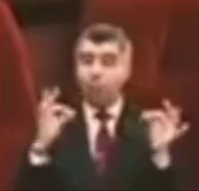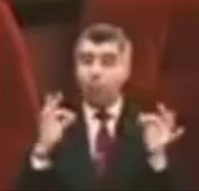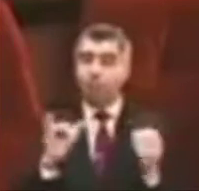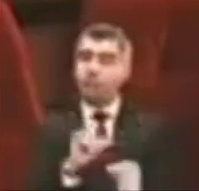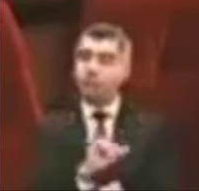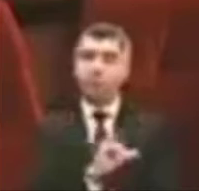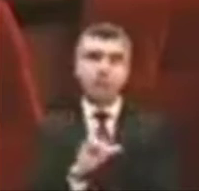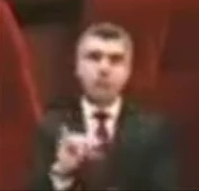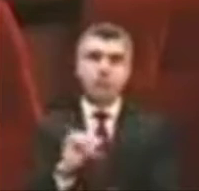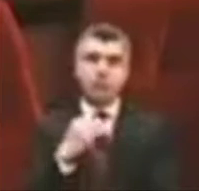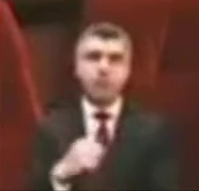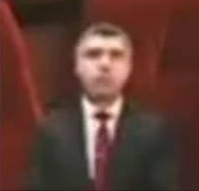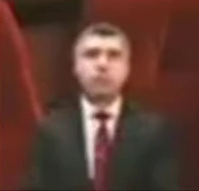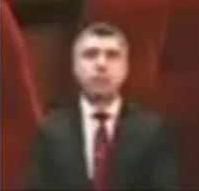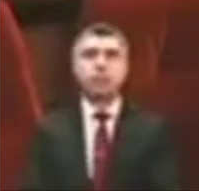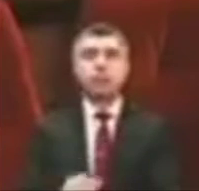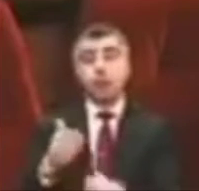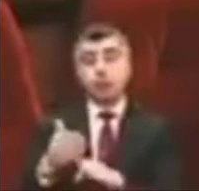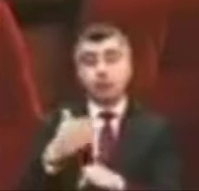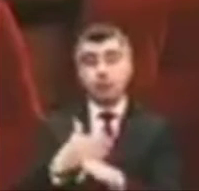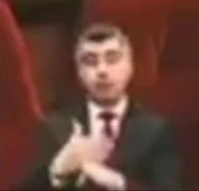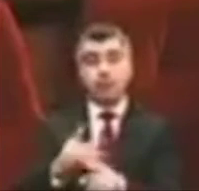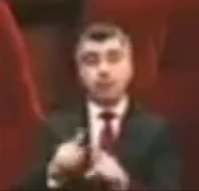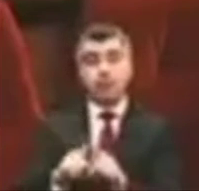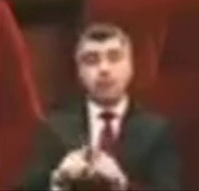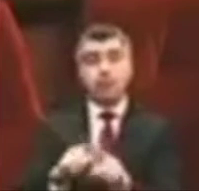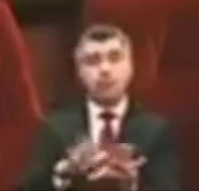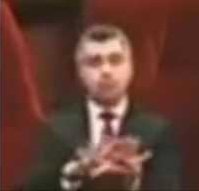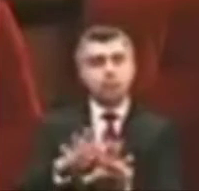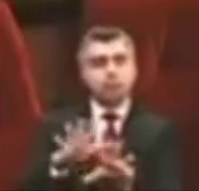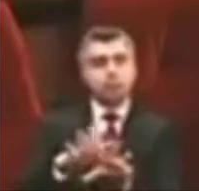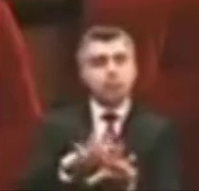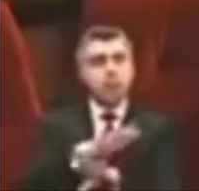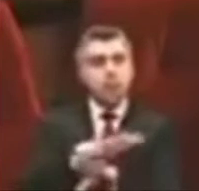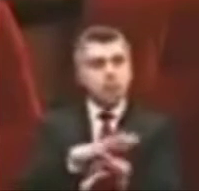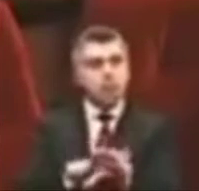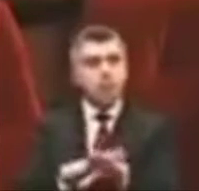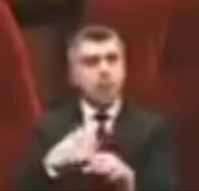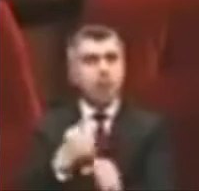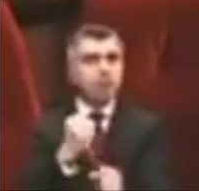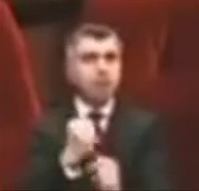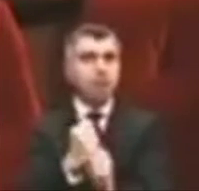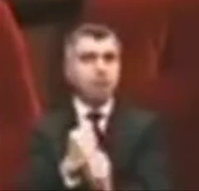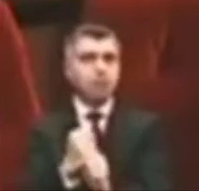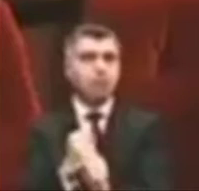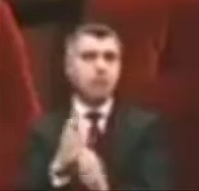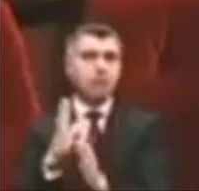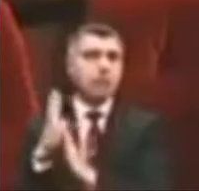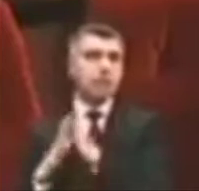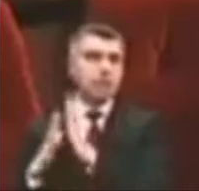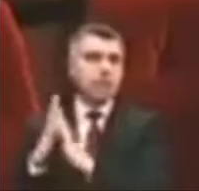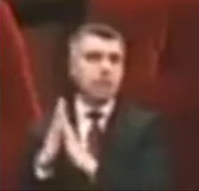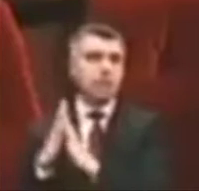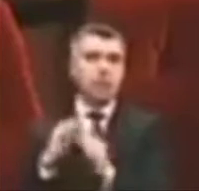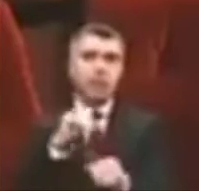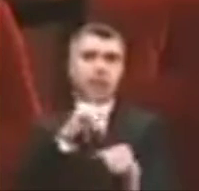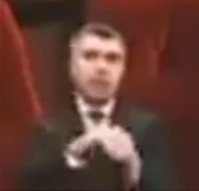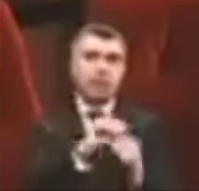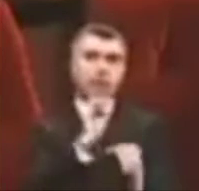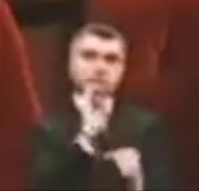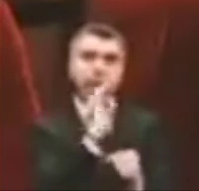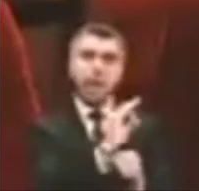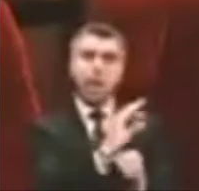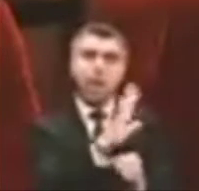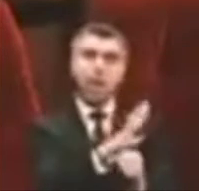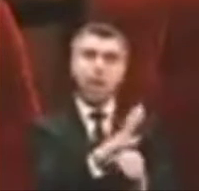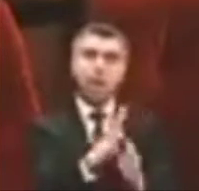الفريق وخاصه كما قالوا الاخوان ذات دبت ندبر تراب وتنعرف شنو هما الاشكاليات والضغوطات وخاصه حزبكم راه دبر هذا القطاع منذ سنوات